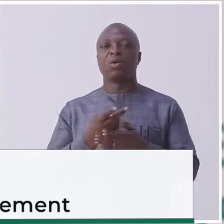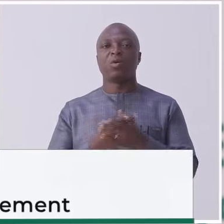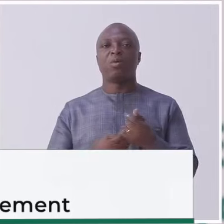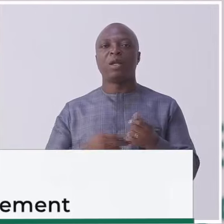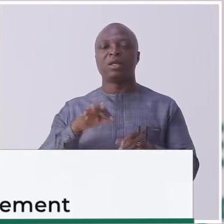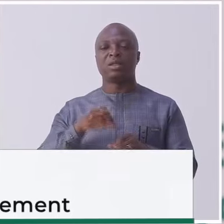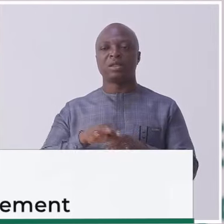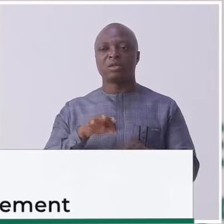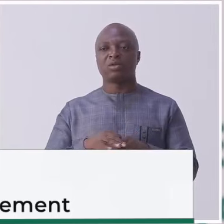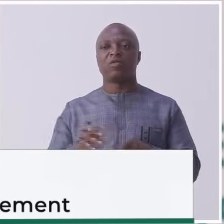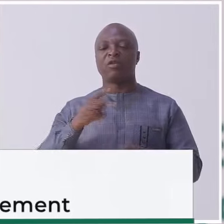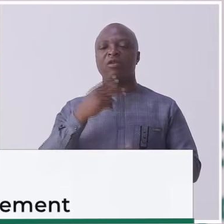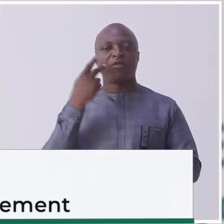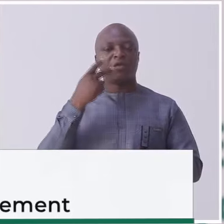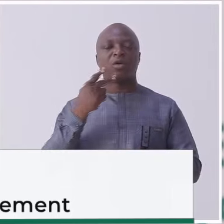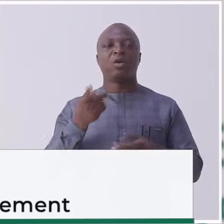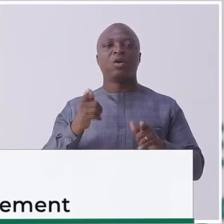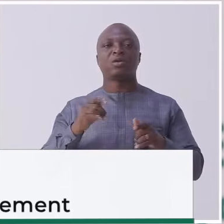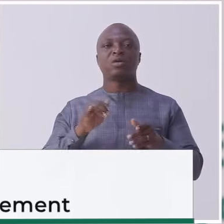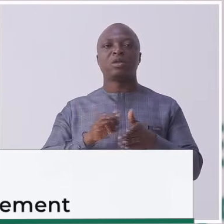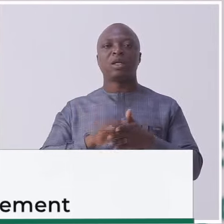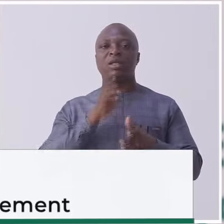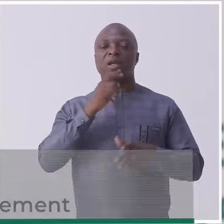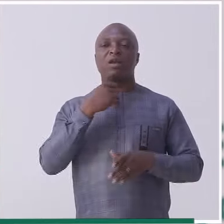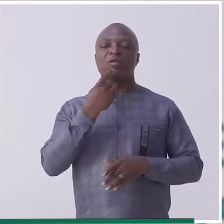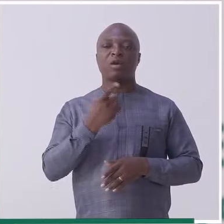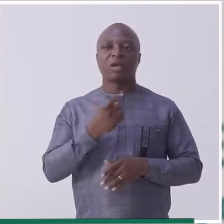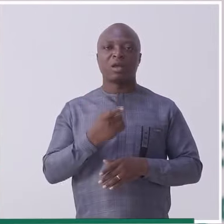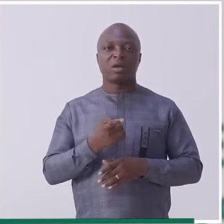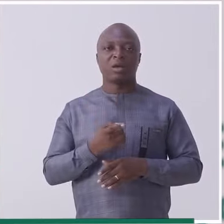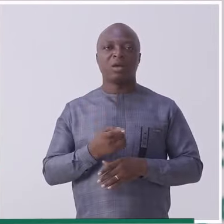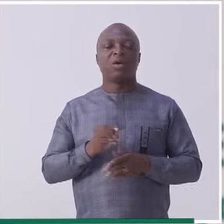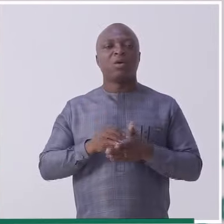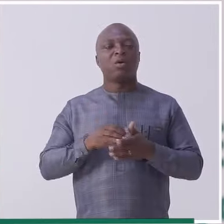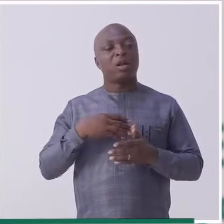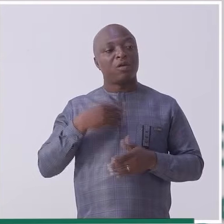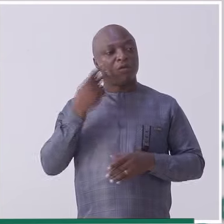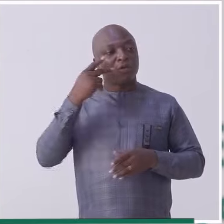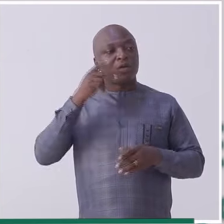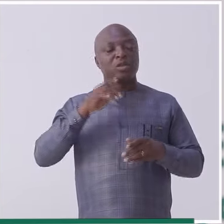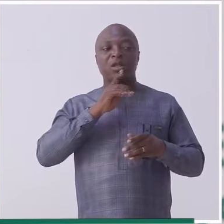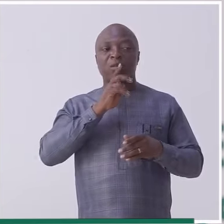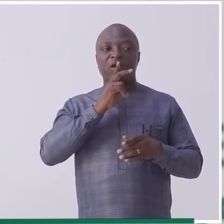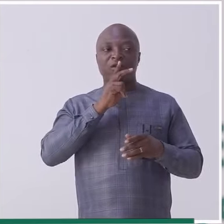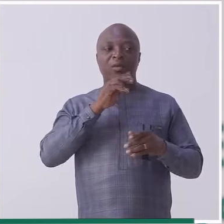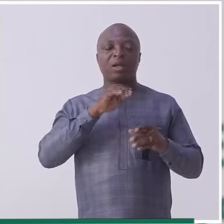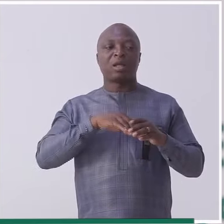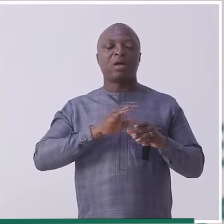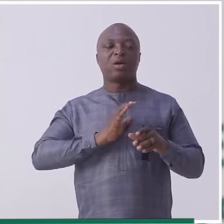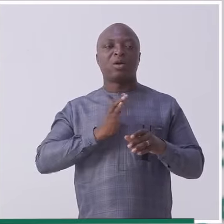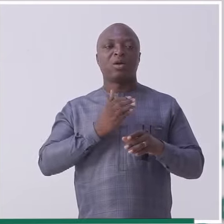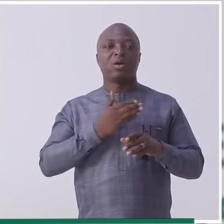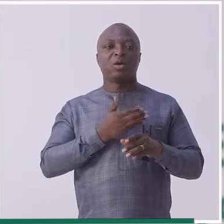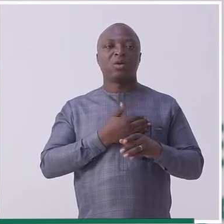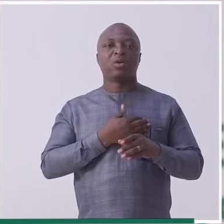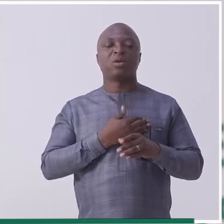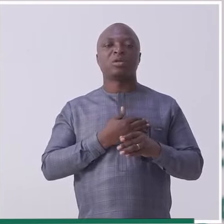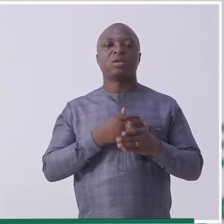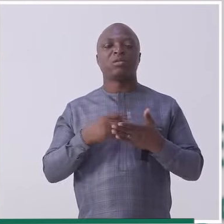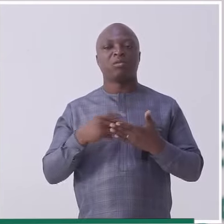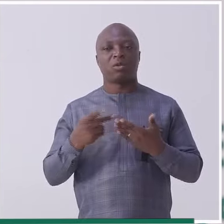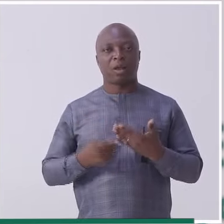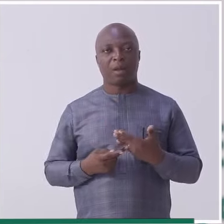des élections, vous l'avez vu, lorsque cela a été évoqué, on s'est rendu compte que ce n'était pas dans notre